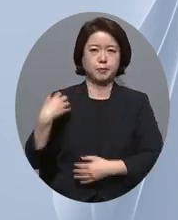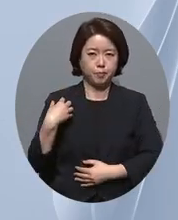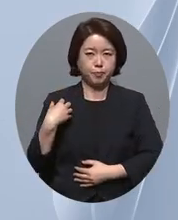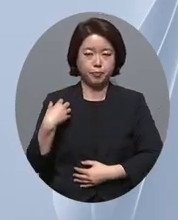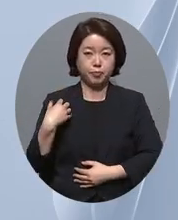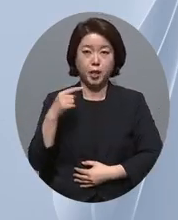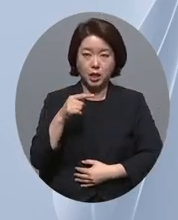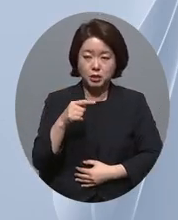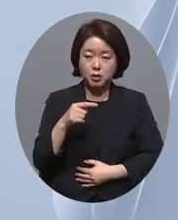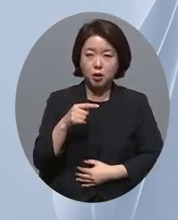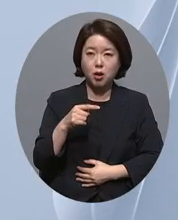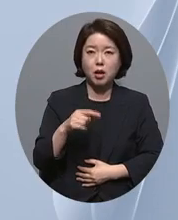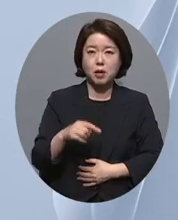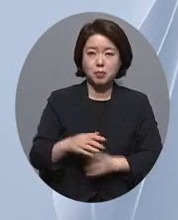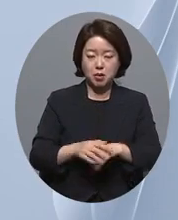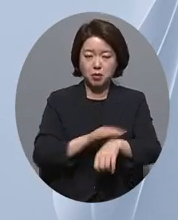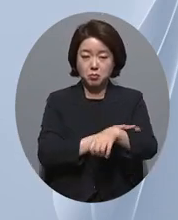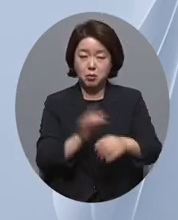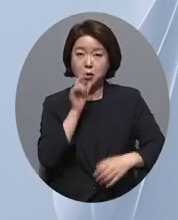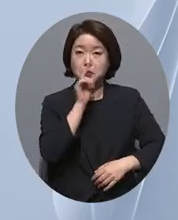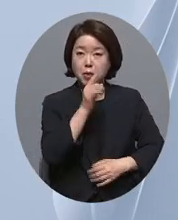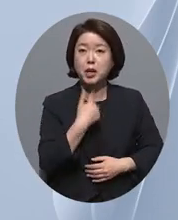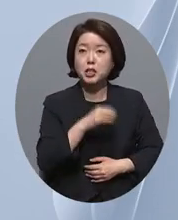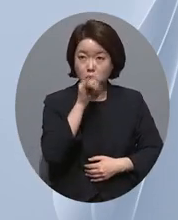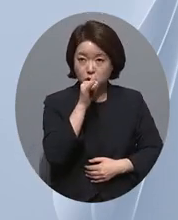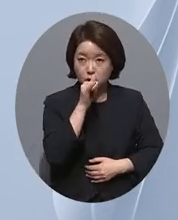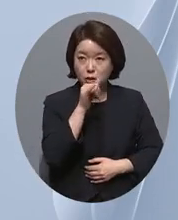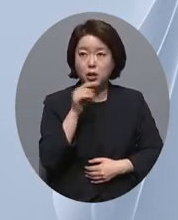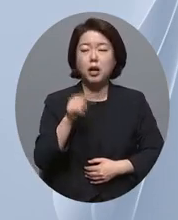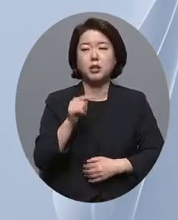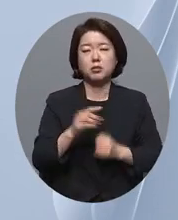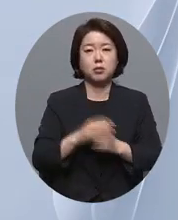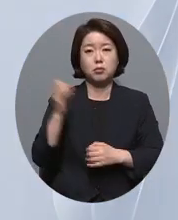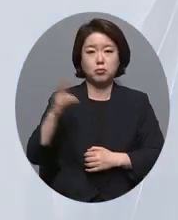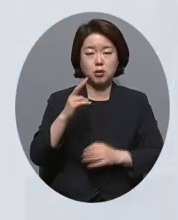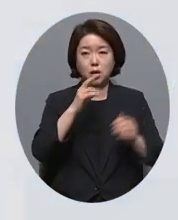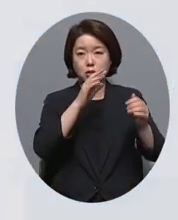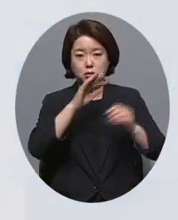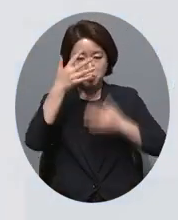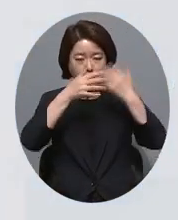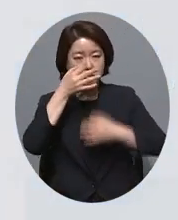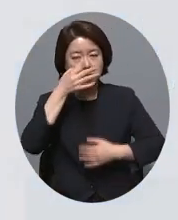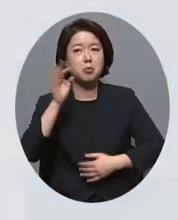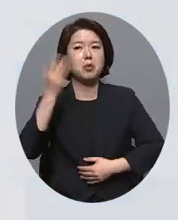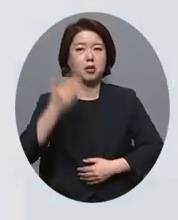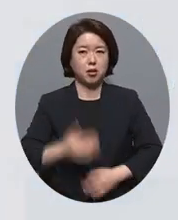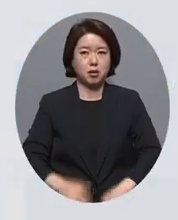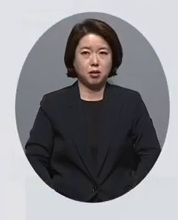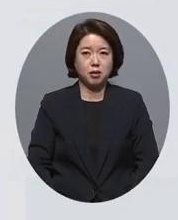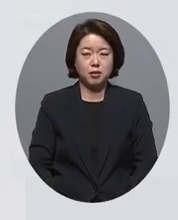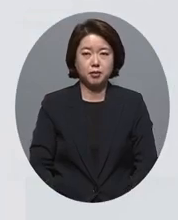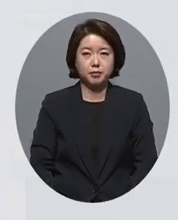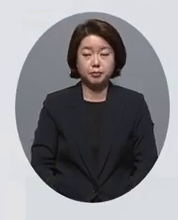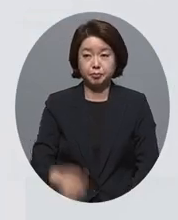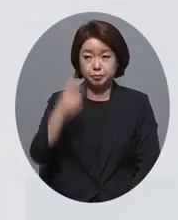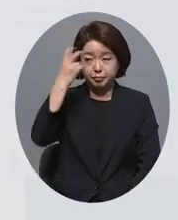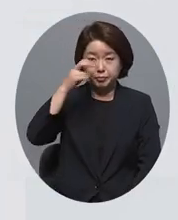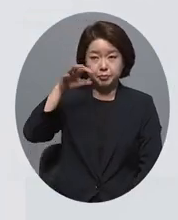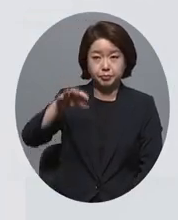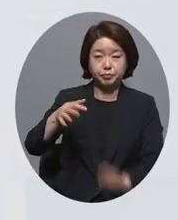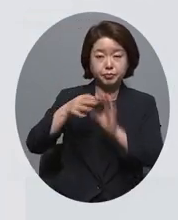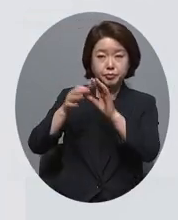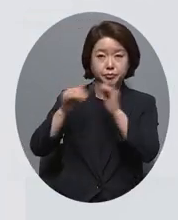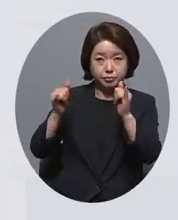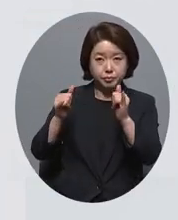역할로서 감사원의 역할을 규정을 했었던 점이 다시 소환될 수밖에 없는 거죠 감사원 관계자도